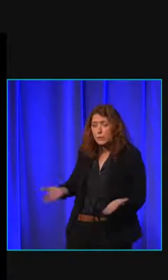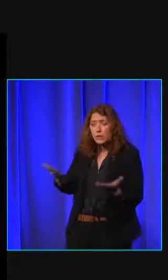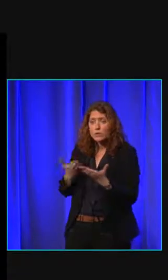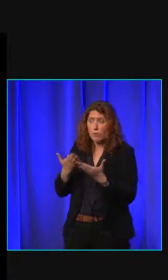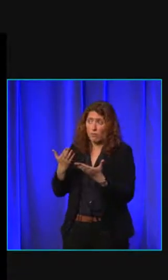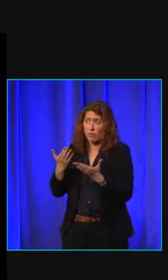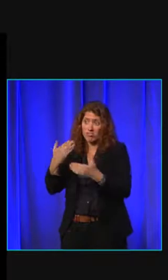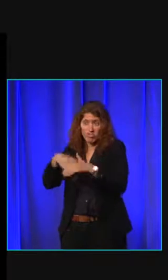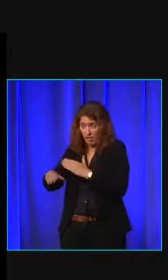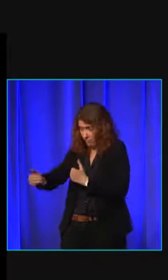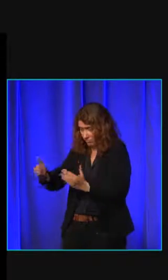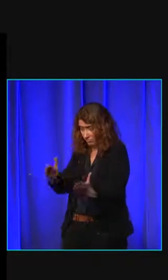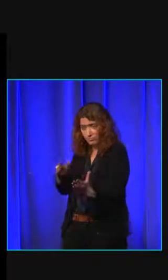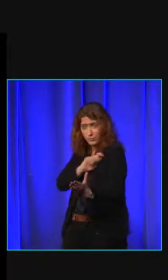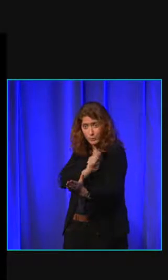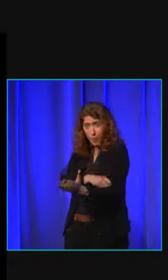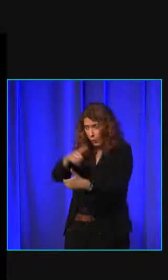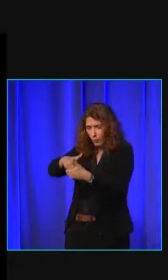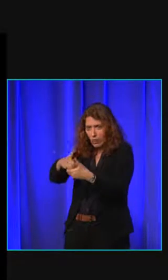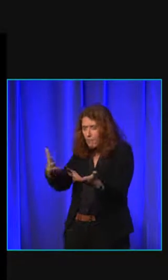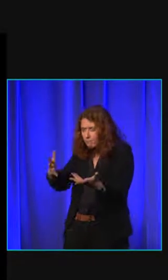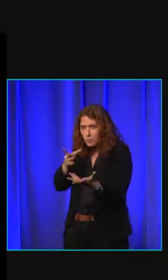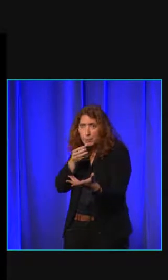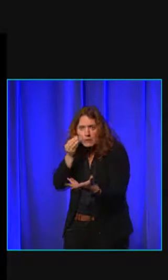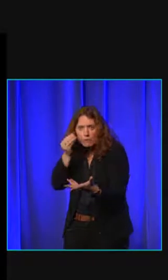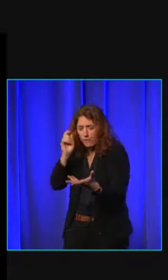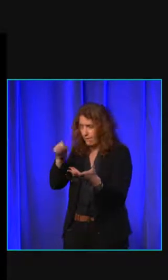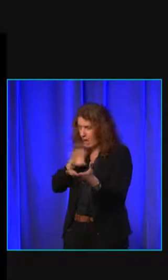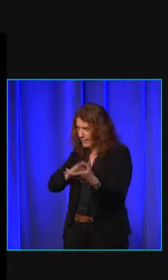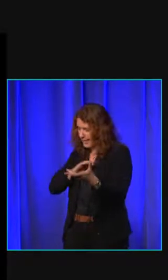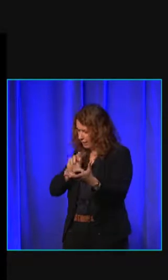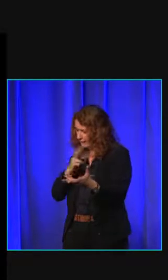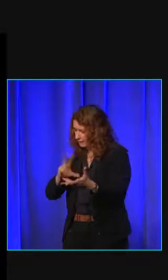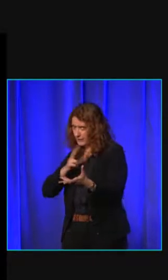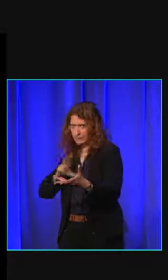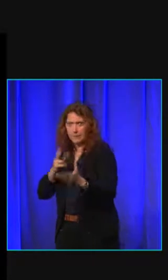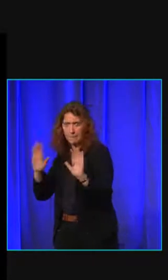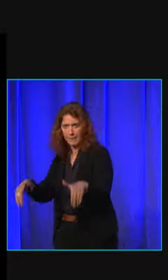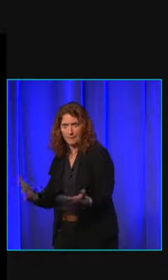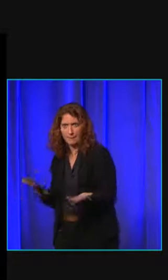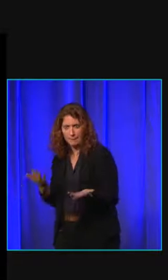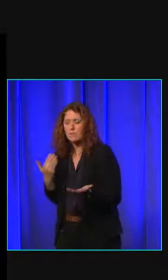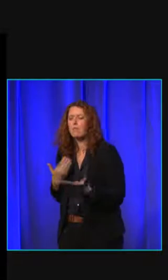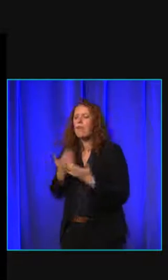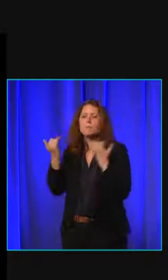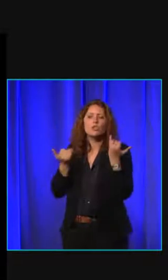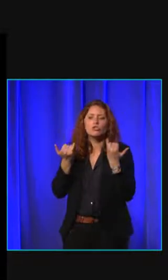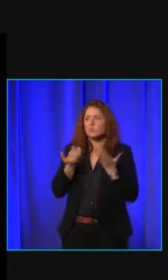disciplines sportives où il y a beaucoup d'incertitudes. Quand il n'y a pas d'incertitude, comme par exemple